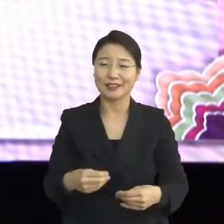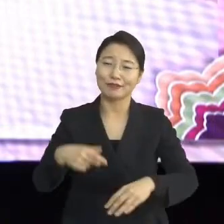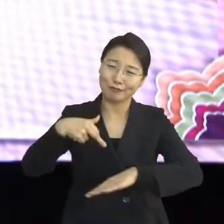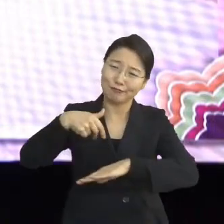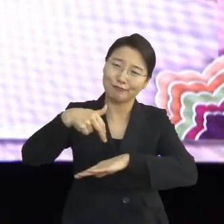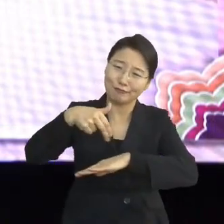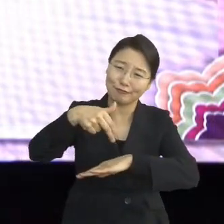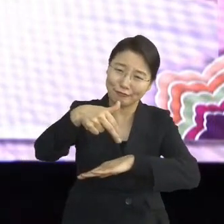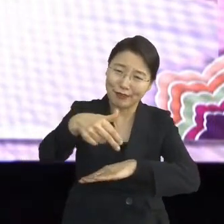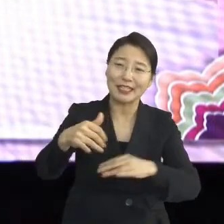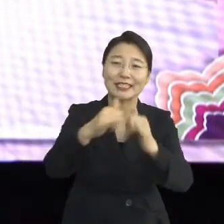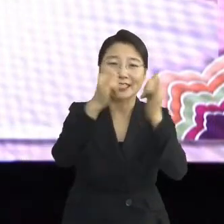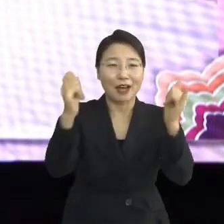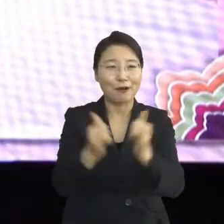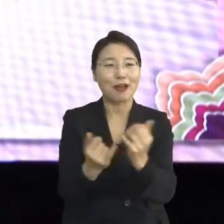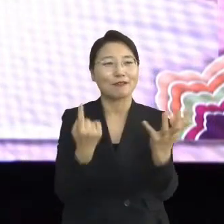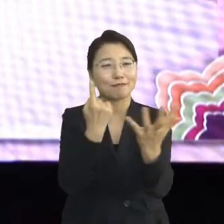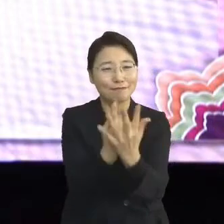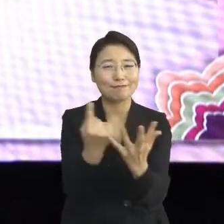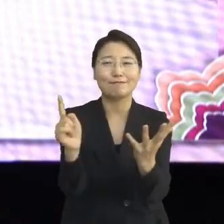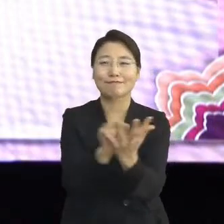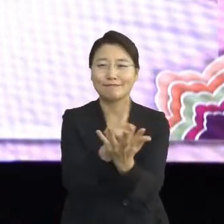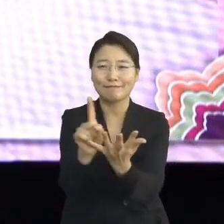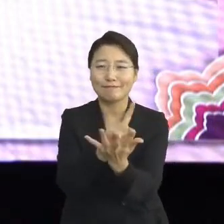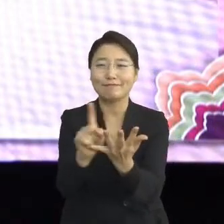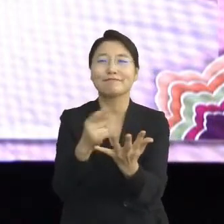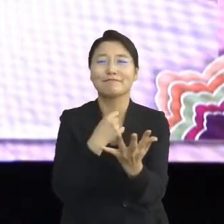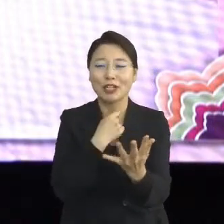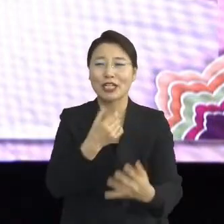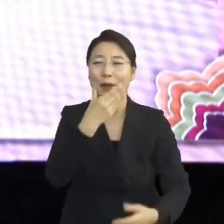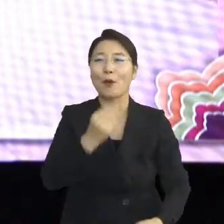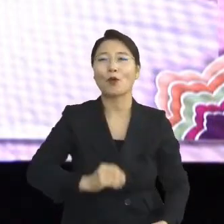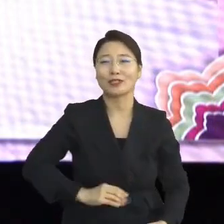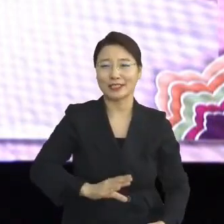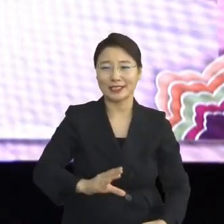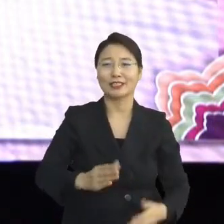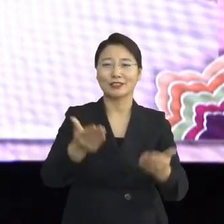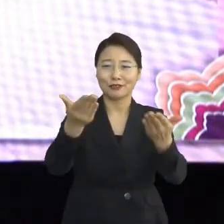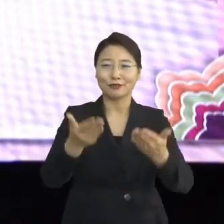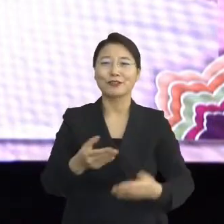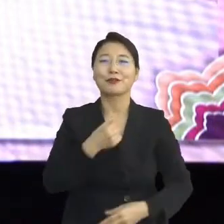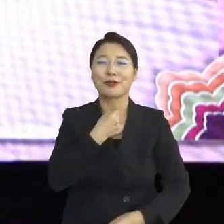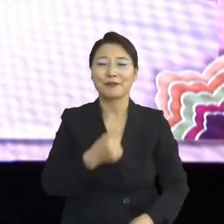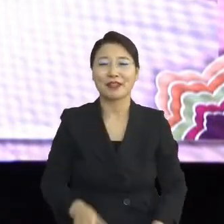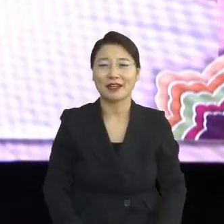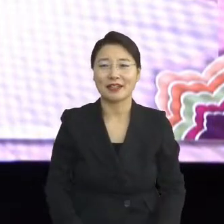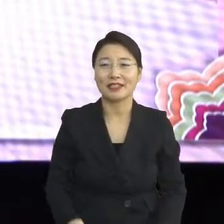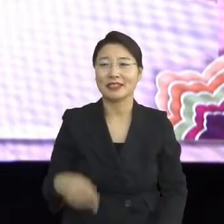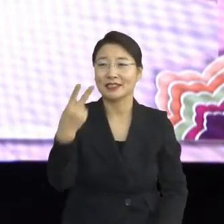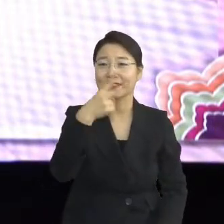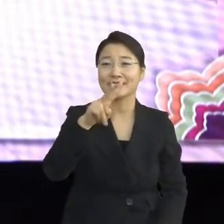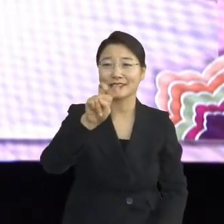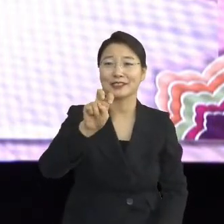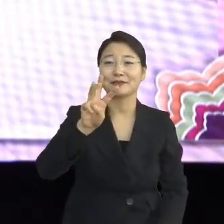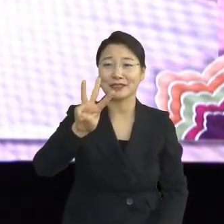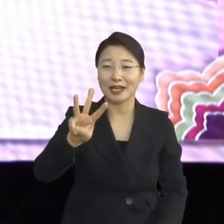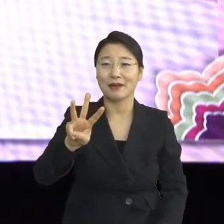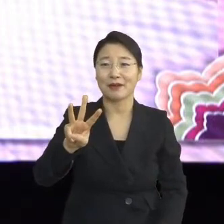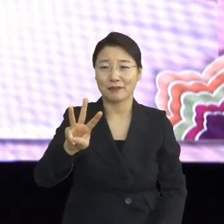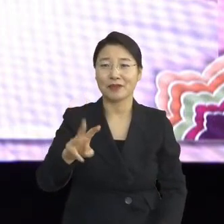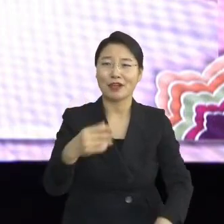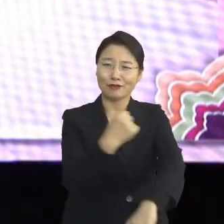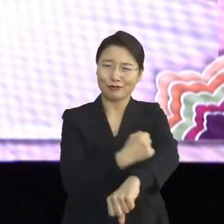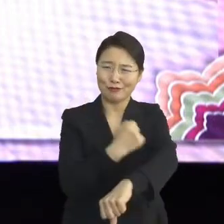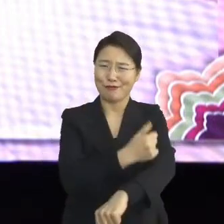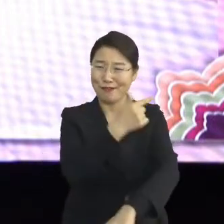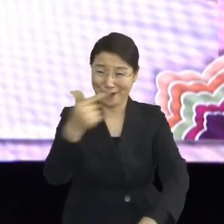보행해서 사회에 참여할 수 있도록 복지가 마련되었으면 좋겠습니다. 2023년 모두들